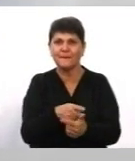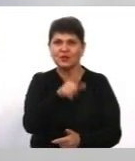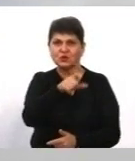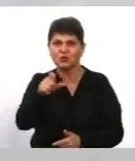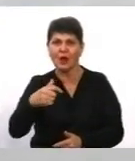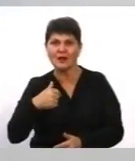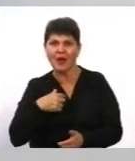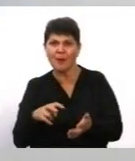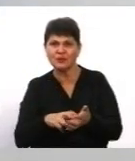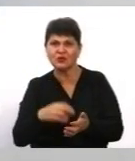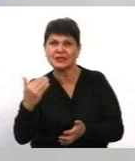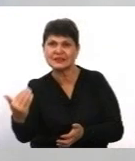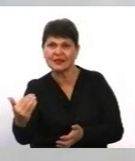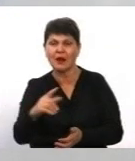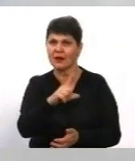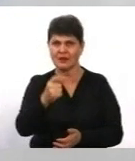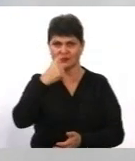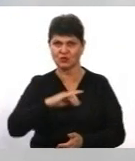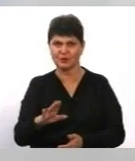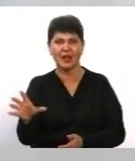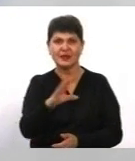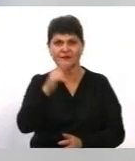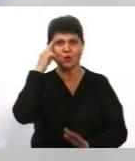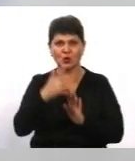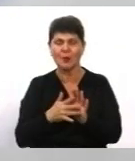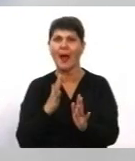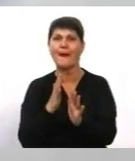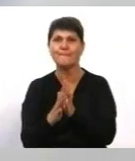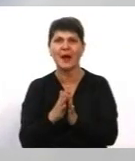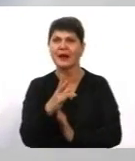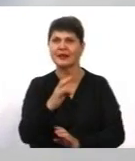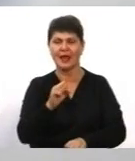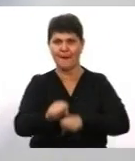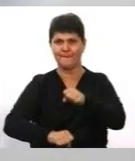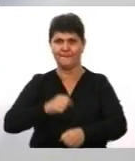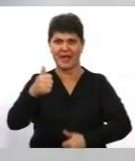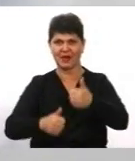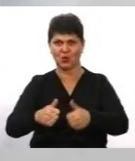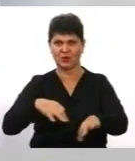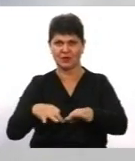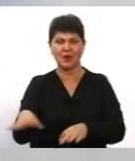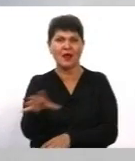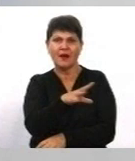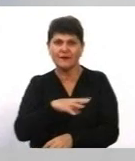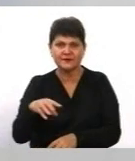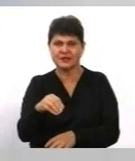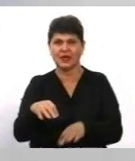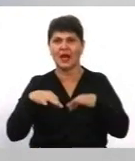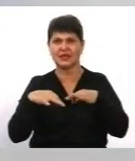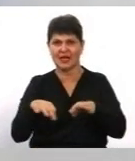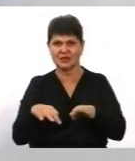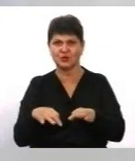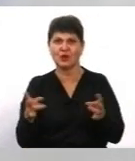чим за себе. Не всі розуміють, що парк – то не місце для перегонів на транспорті. Усім водіям усіх транспортних засобів